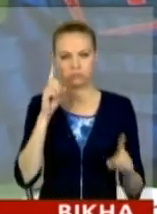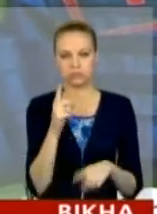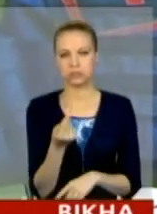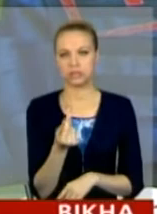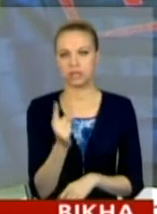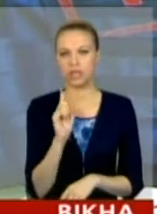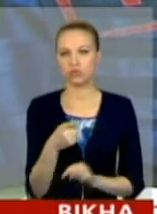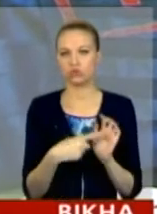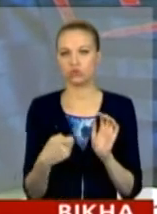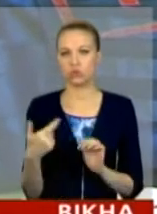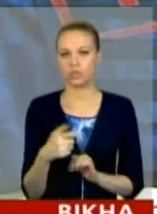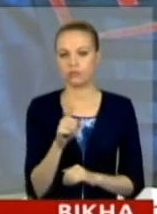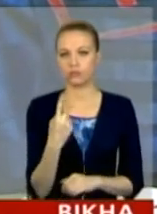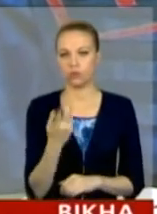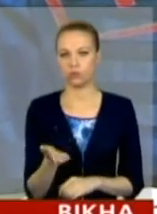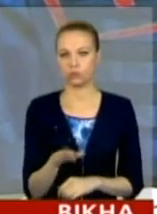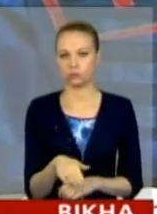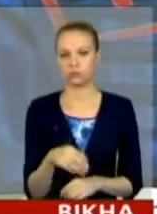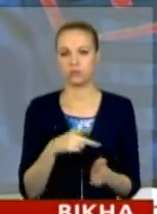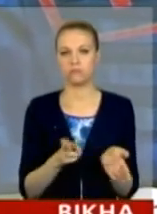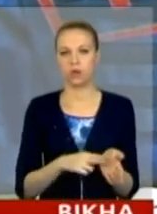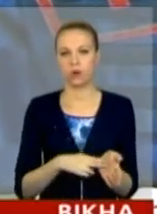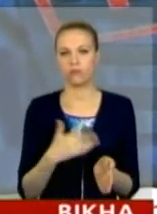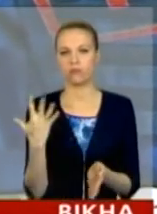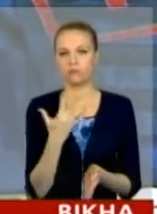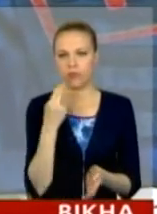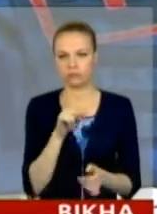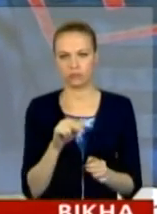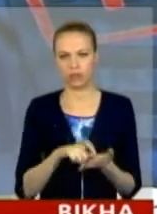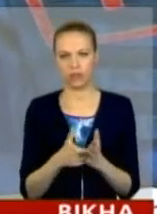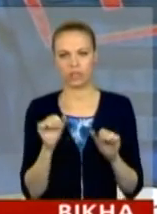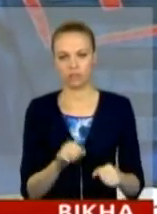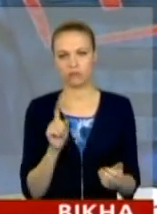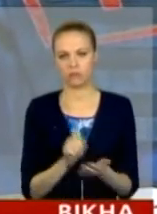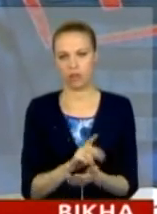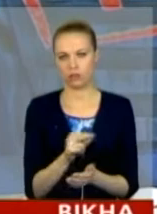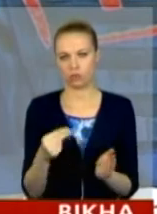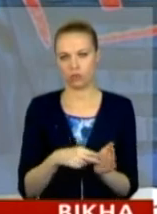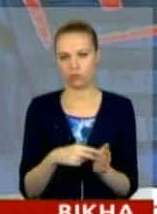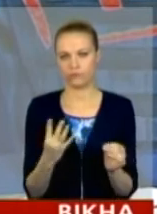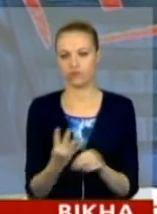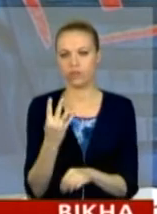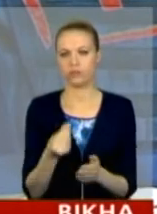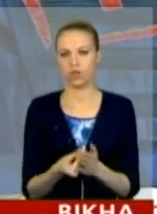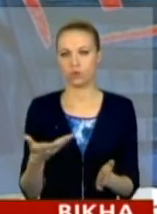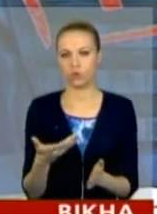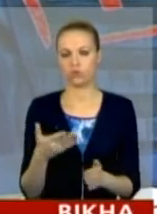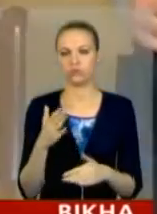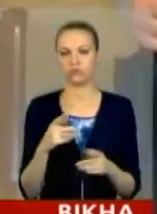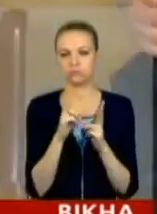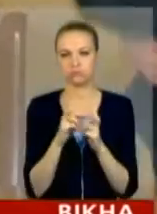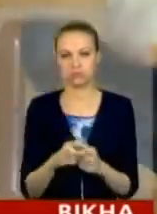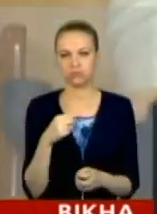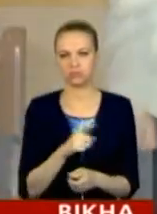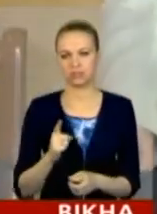ціна – 1600 гривень за одиницю. Марковані п'ятим класом захисту мали би насправді коштувати вчетверо дорожче. Фальсифікат